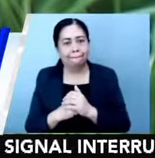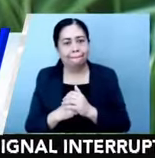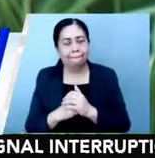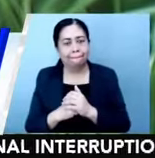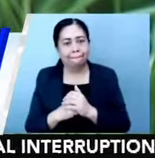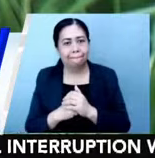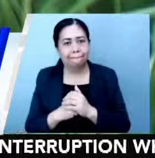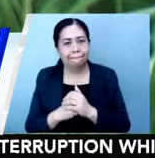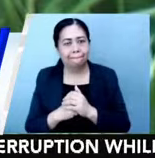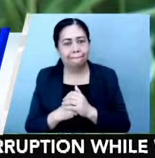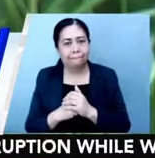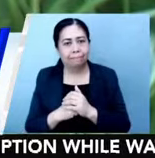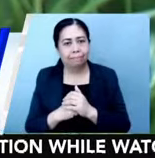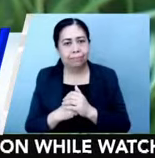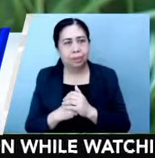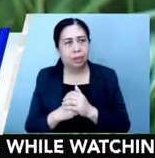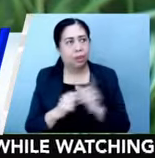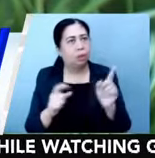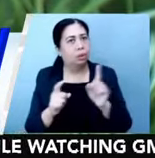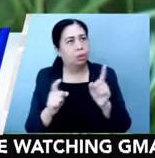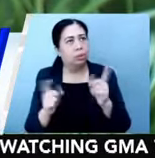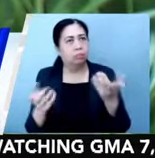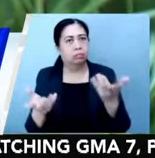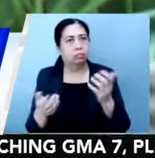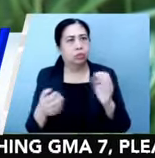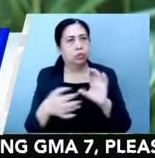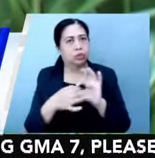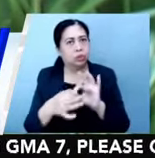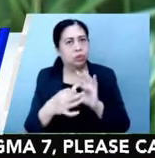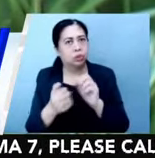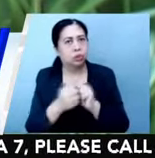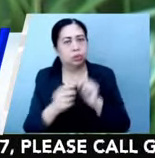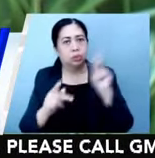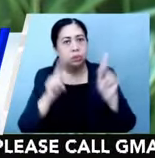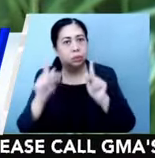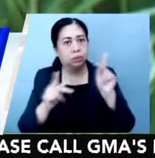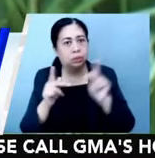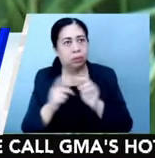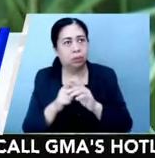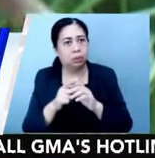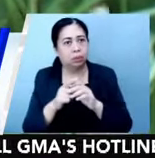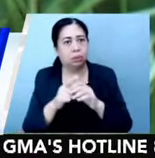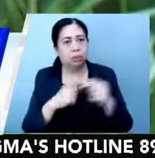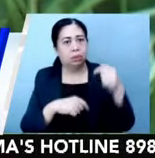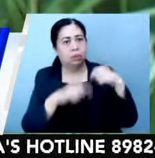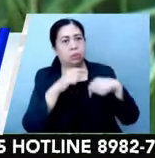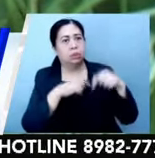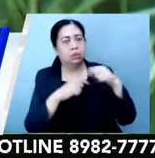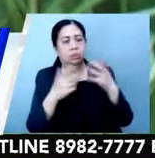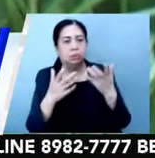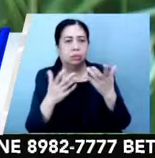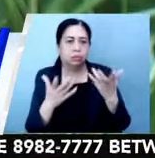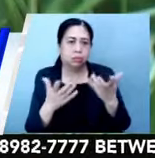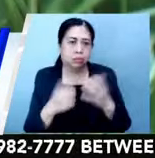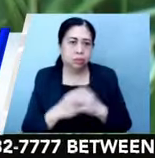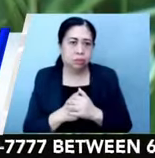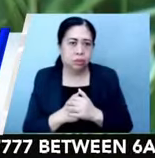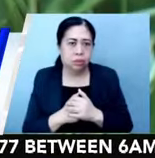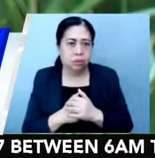good standing with the people, mm-hmm. ay balikan yon at